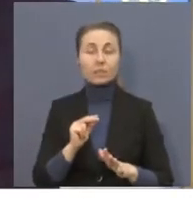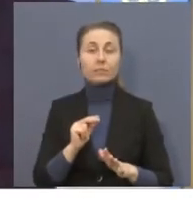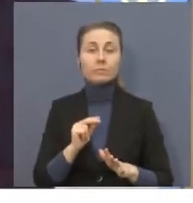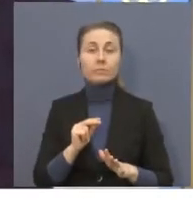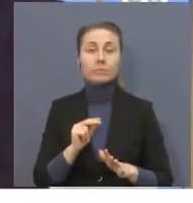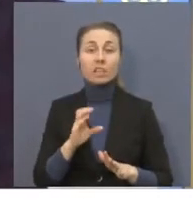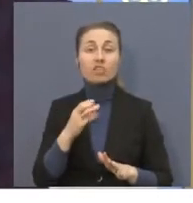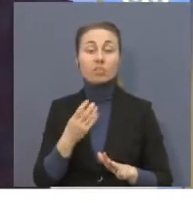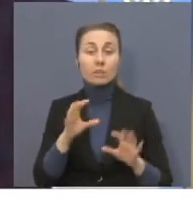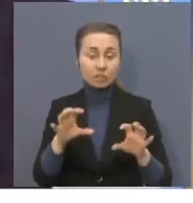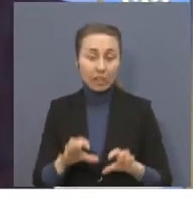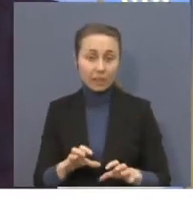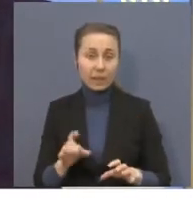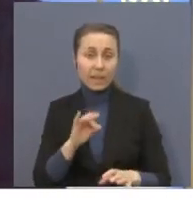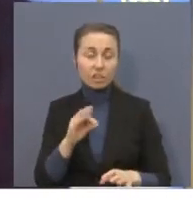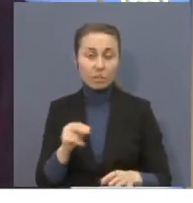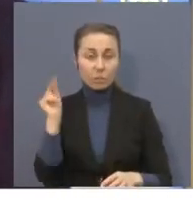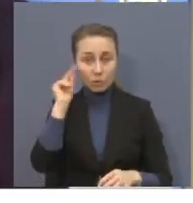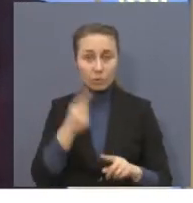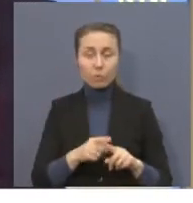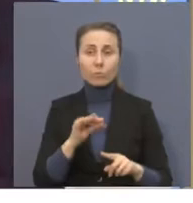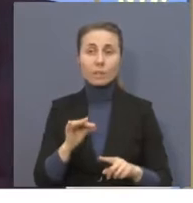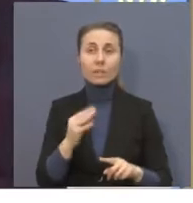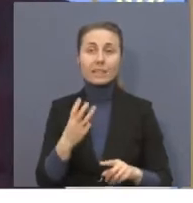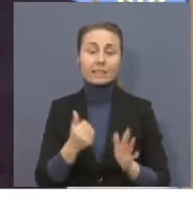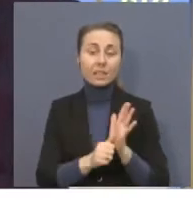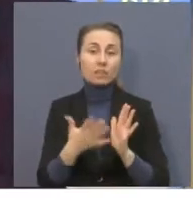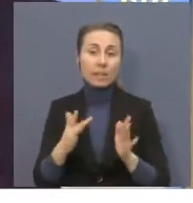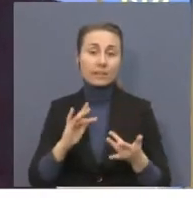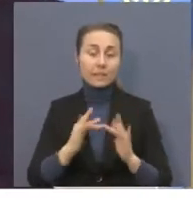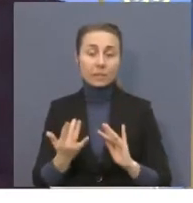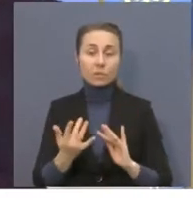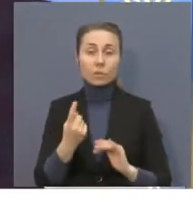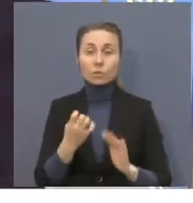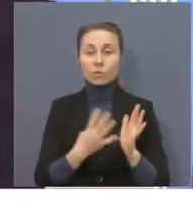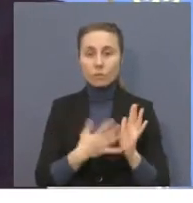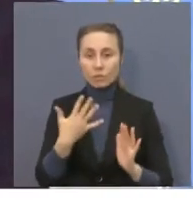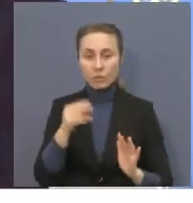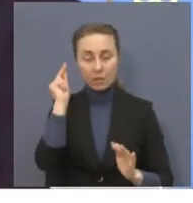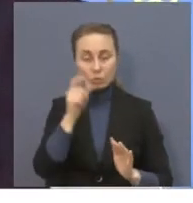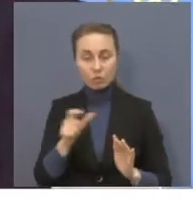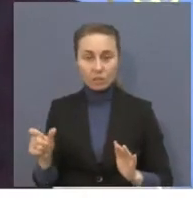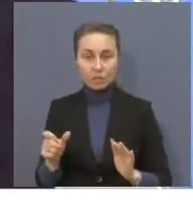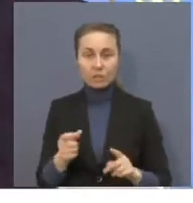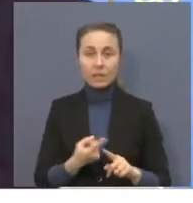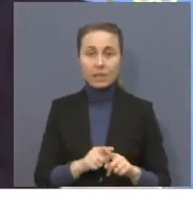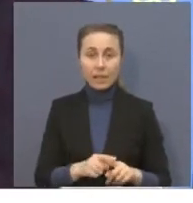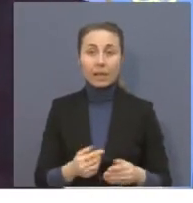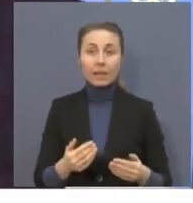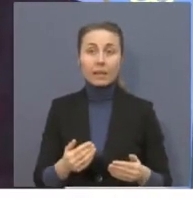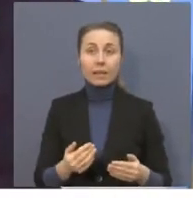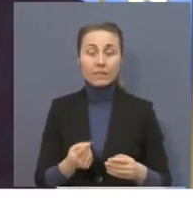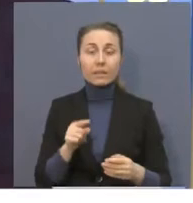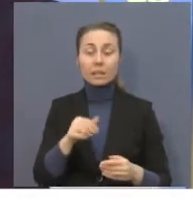в штатном режиме обучается 365, дистанционно 195 учащихся. Но